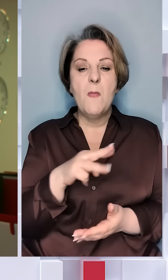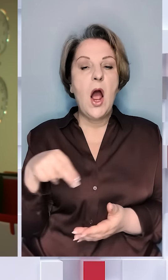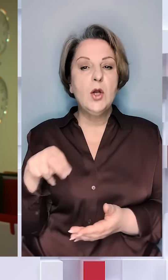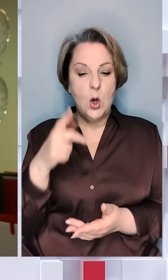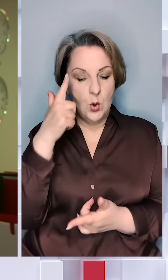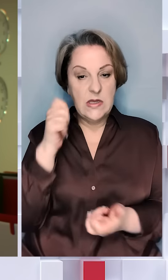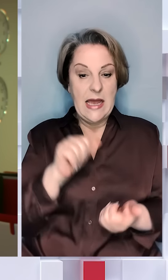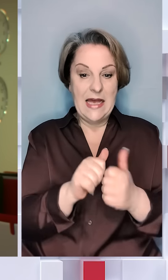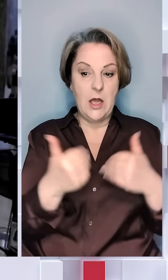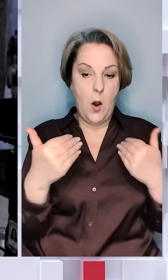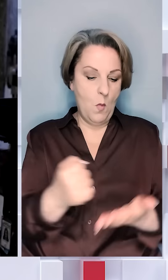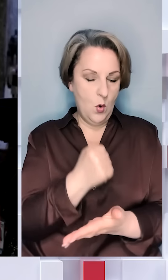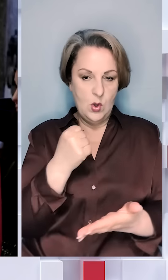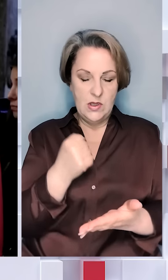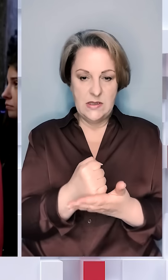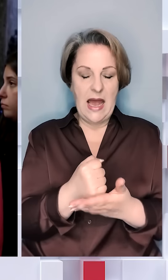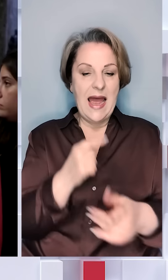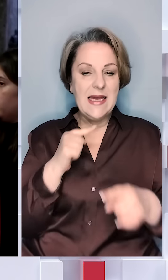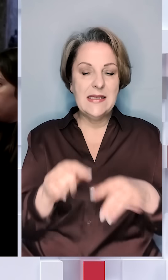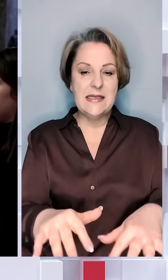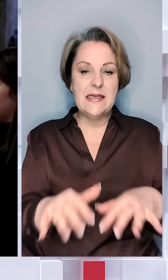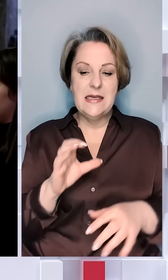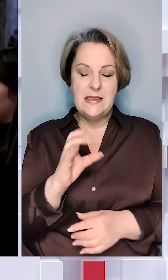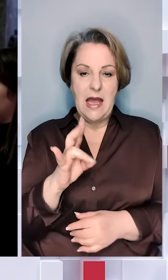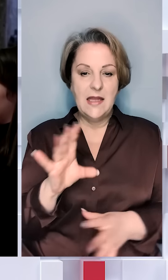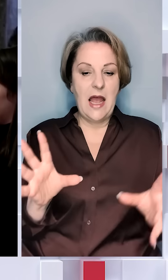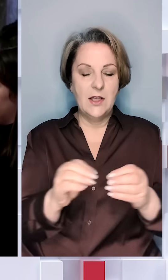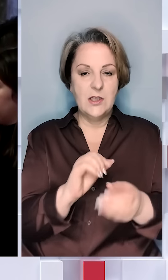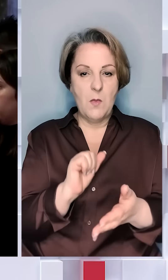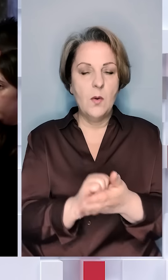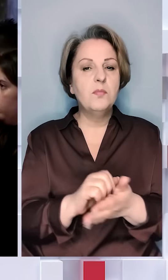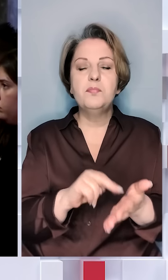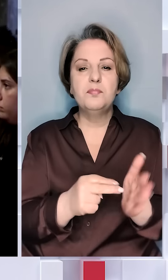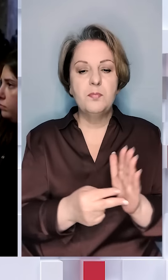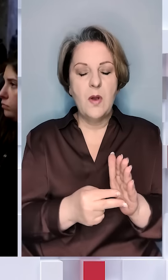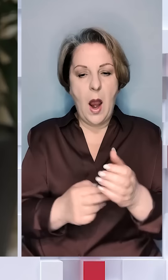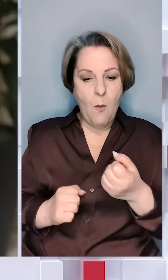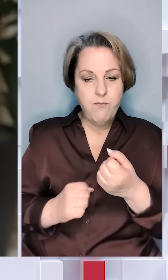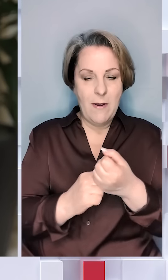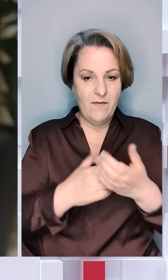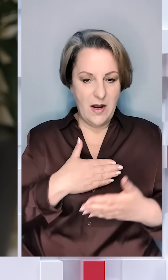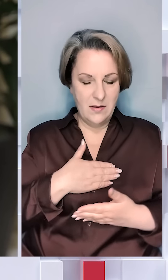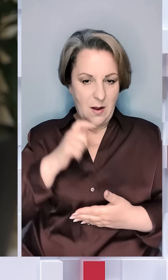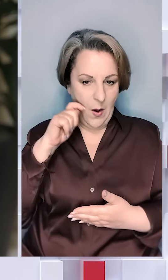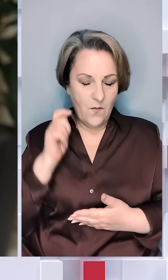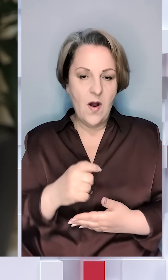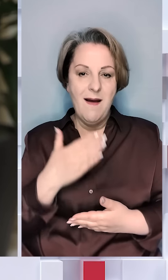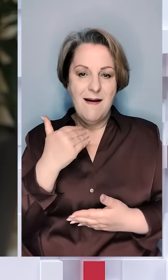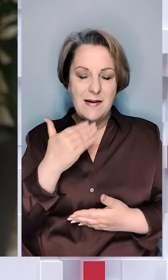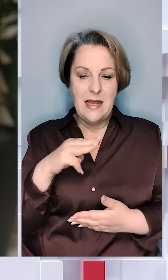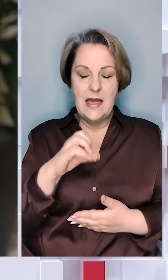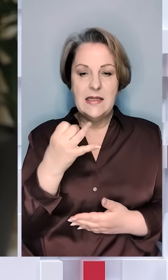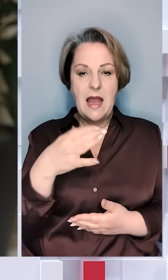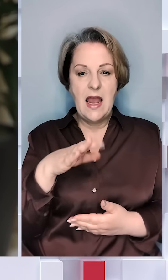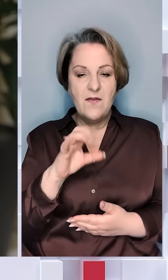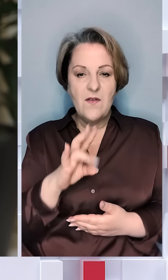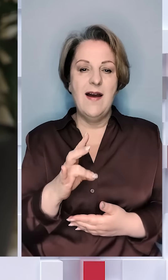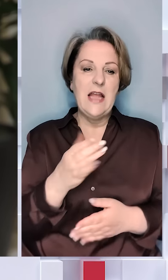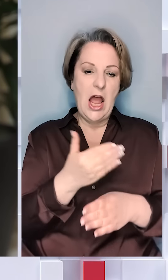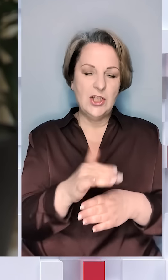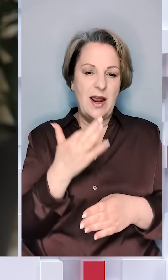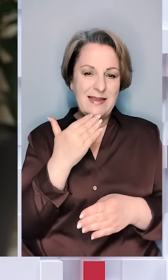Джонсон заявив, замість уже схваленого Сенатом спільного документа, який передбачає підтримку для нашої держави, Ізраїлю, Тайваню та частину